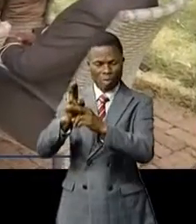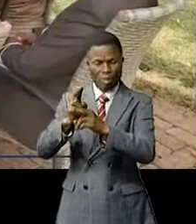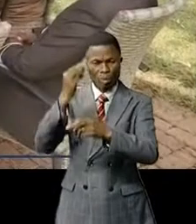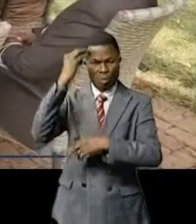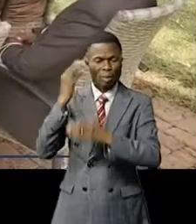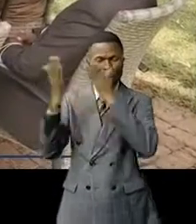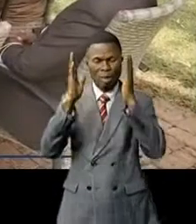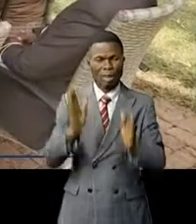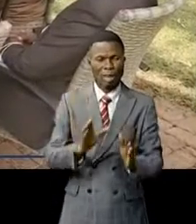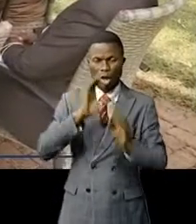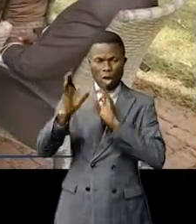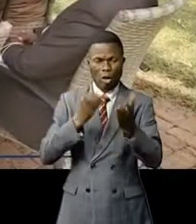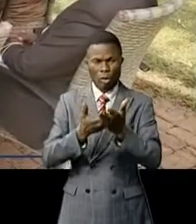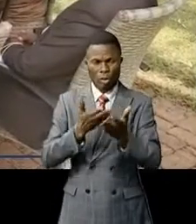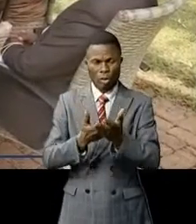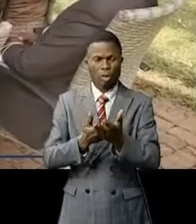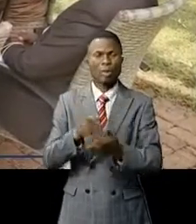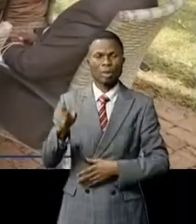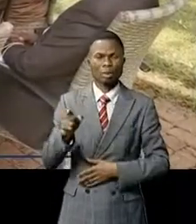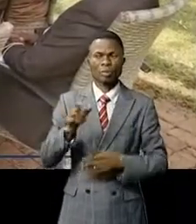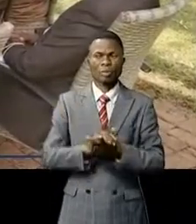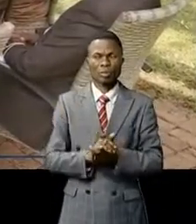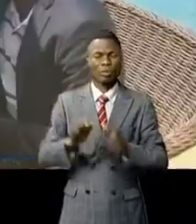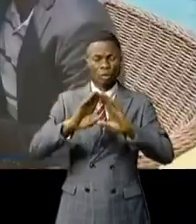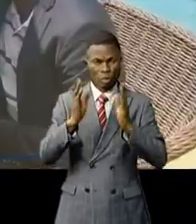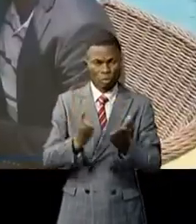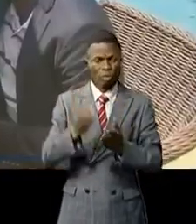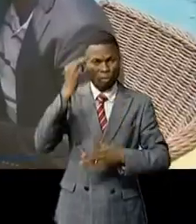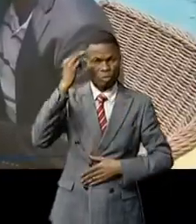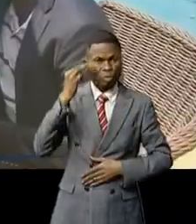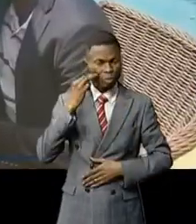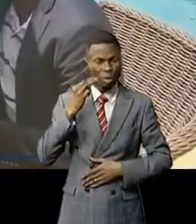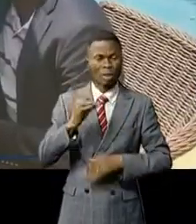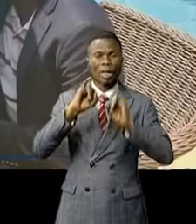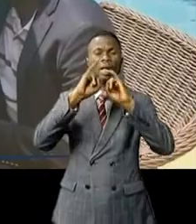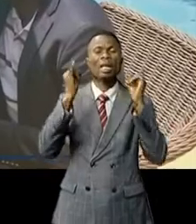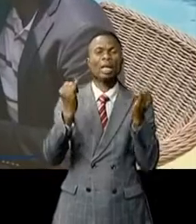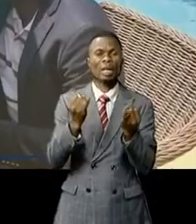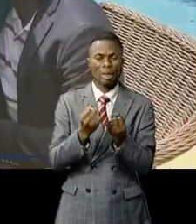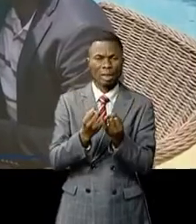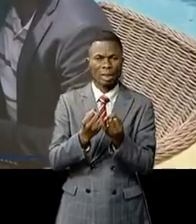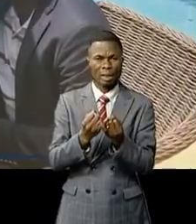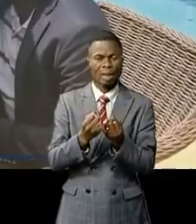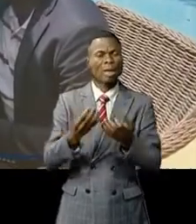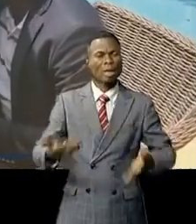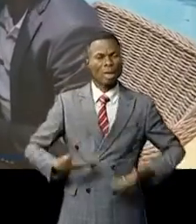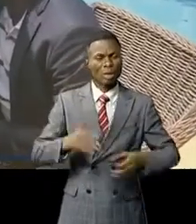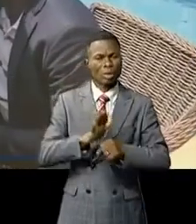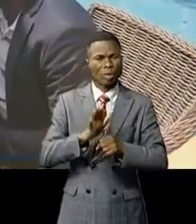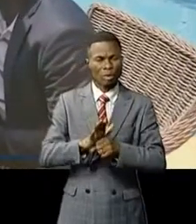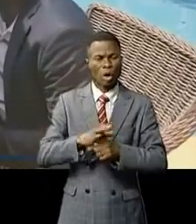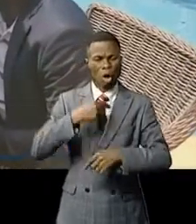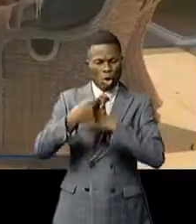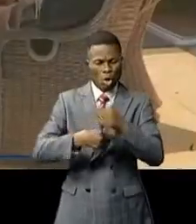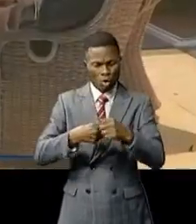transports, voies de communication et des enclavements. Toutefois, le ministre Julien Paluku Kaungia s'est dit favorable à la reprise